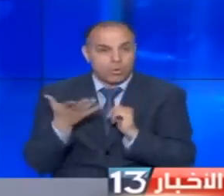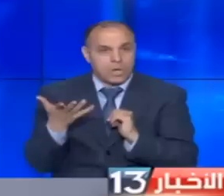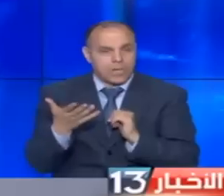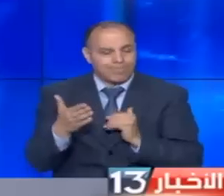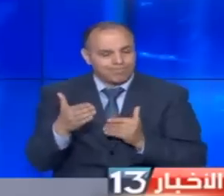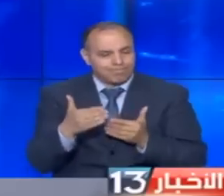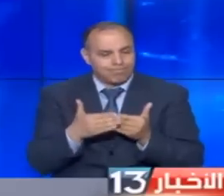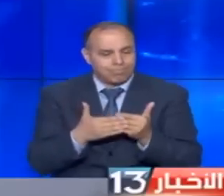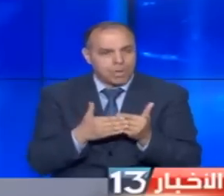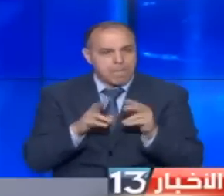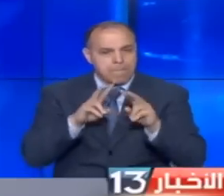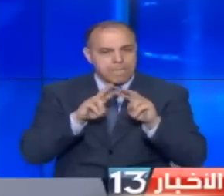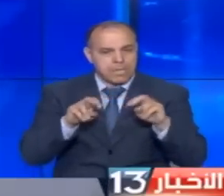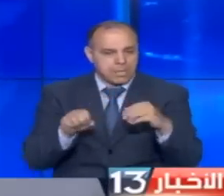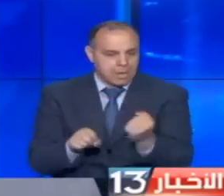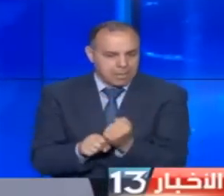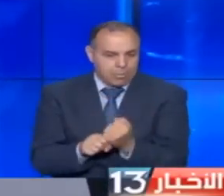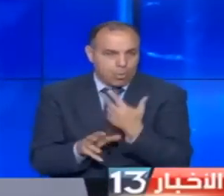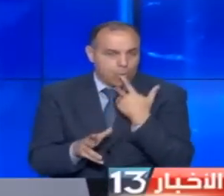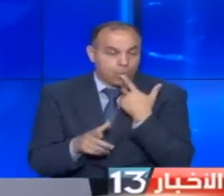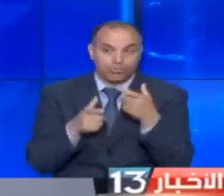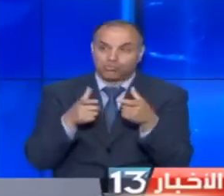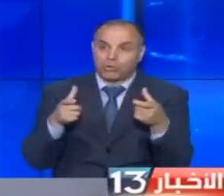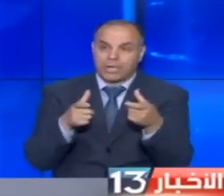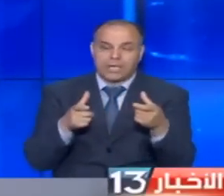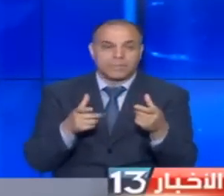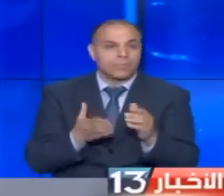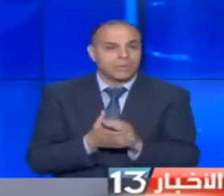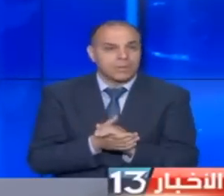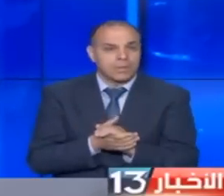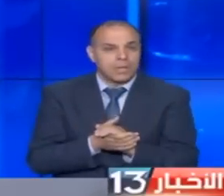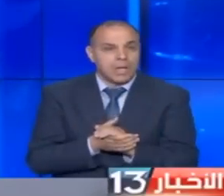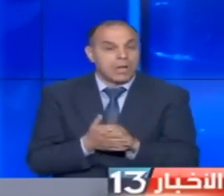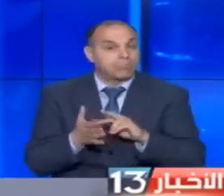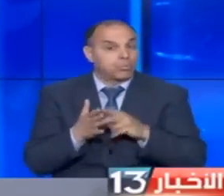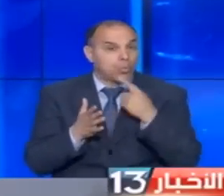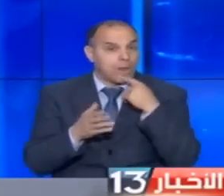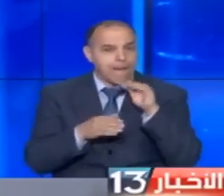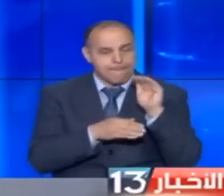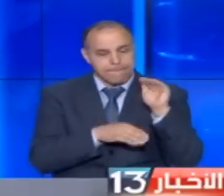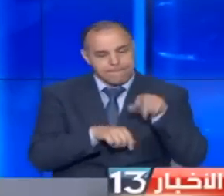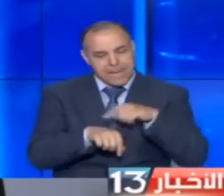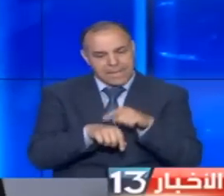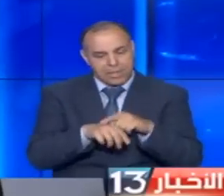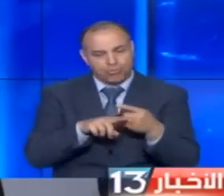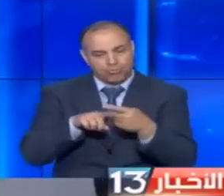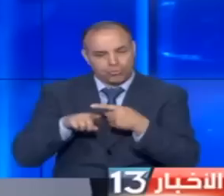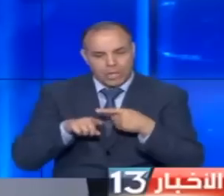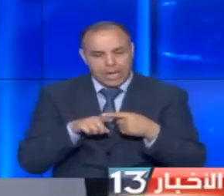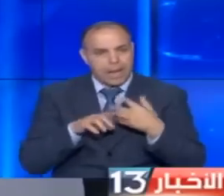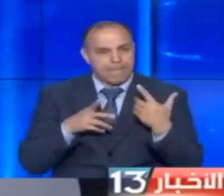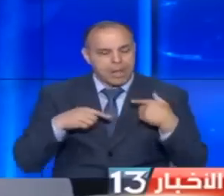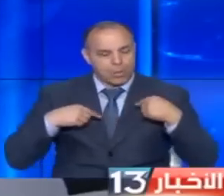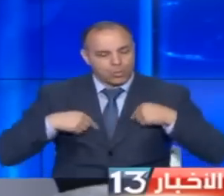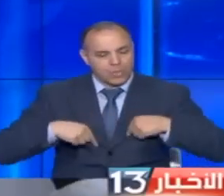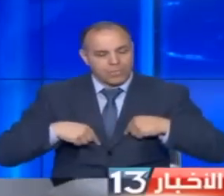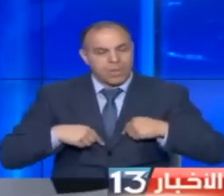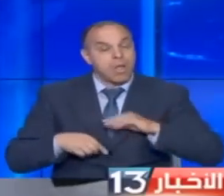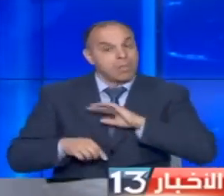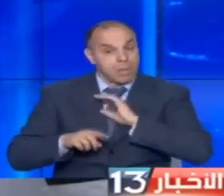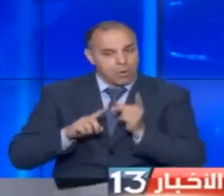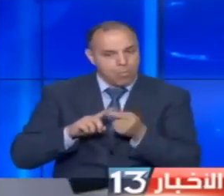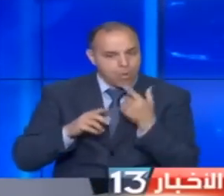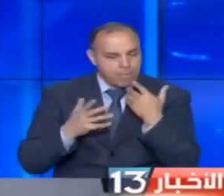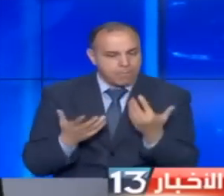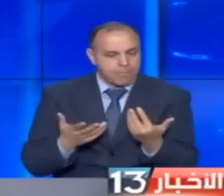اليوم اه البحث عن العمل من المؤسسات وتكون بطريقه هذه البلاد في اطار شراكه مع الوزاره لعبوا دور هم